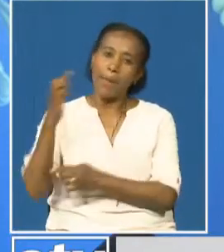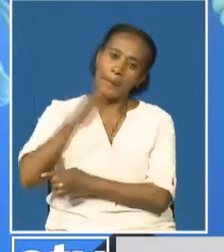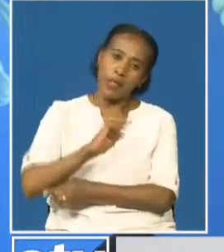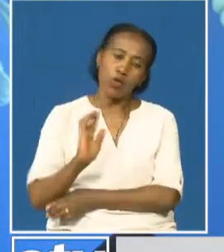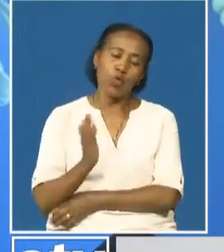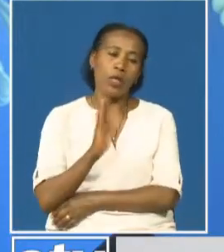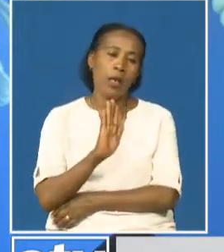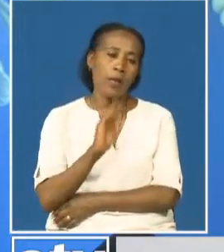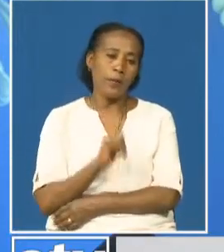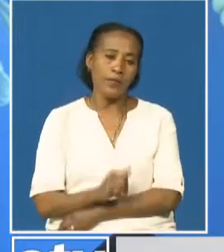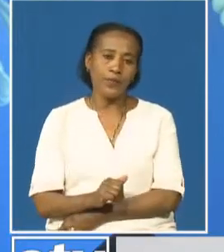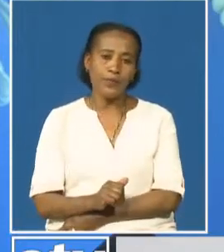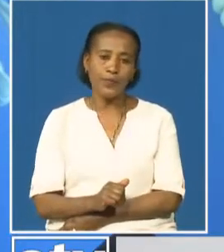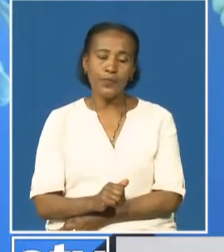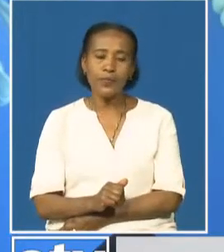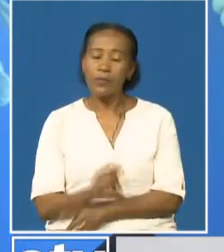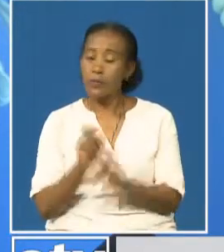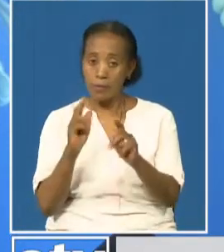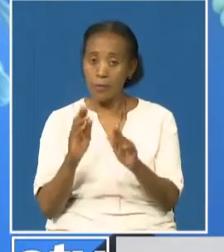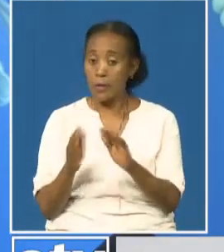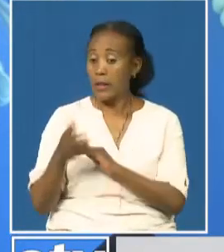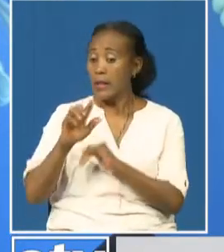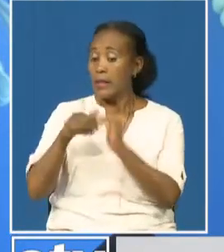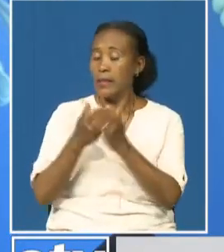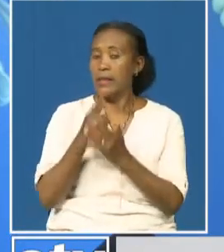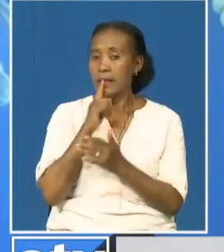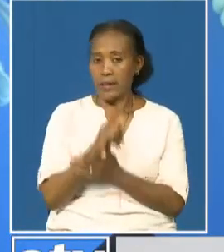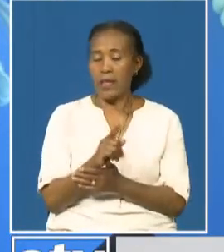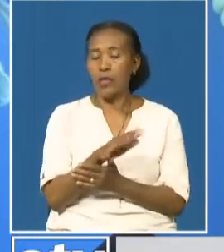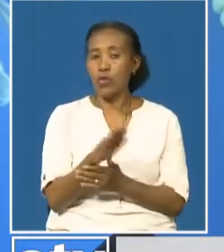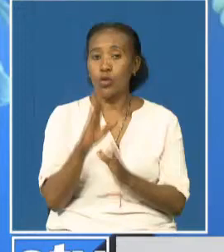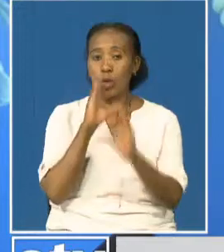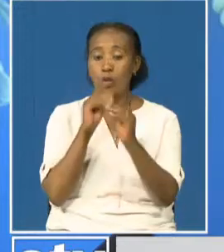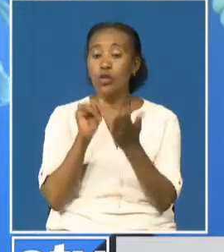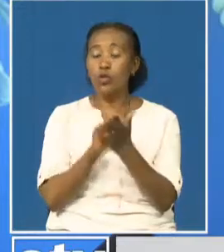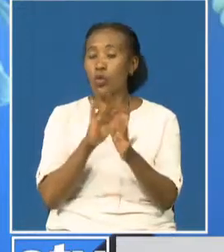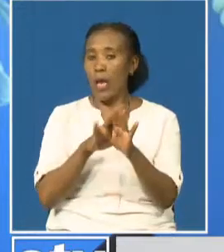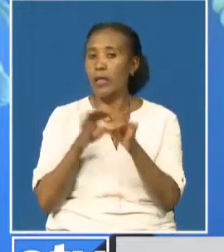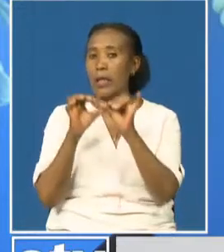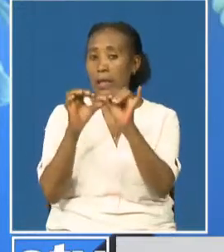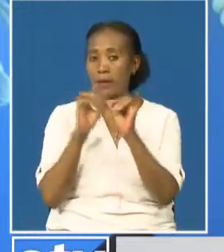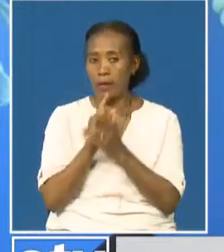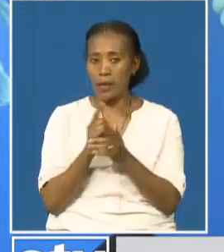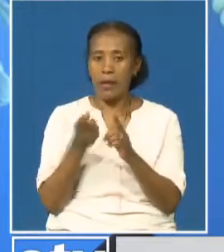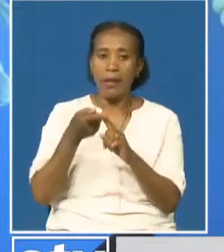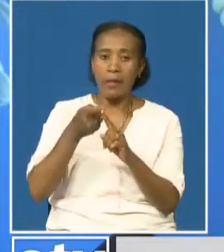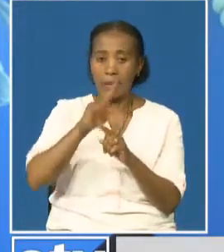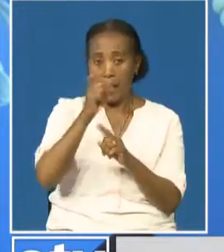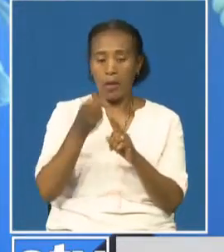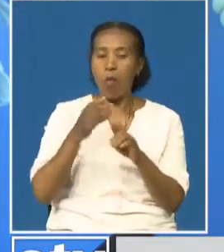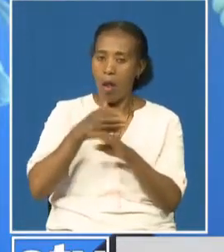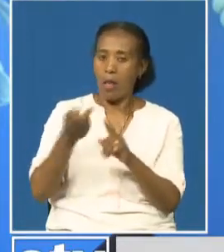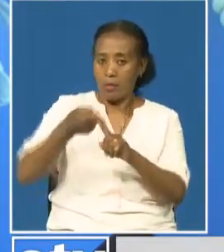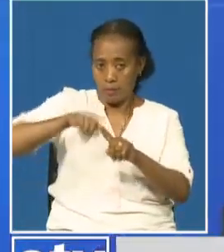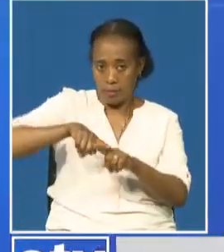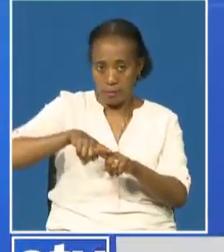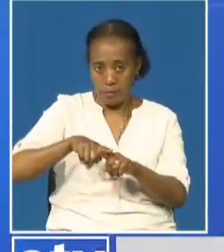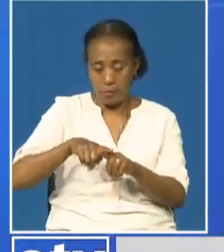ይሁንልህ። እሺ ቅድም ስለ ድብርት እያወራን ነበር፣ እሱ ላይ እንቀጥል ነው። ወደዚህ ጥያቄ በኋላ እንመለሳለን። እሺ